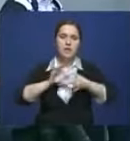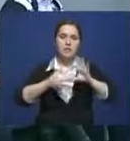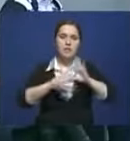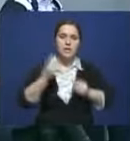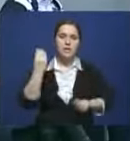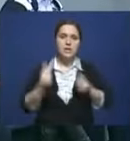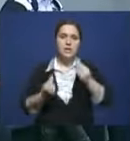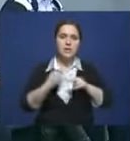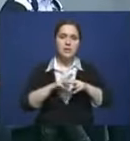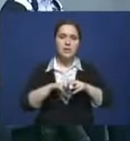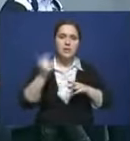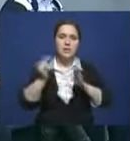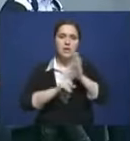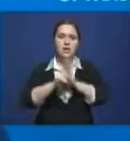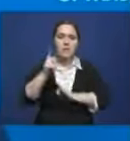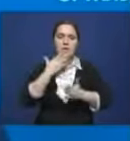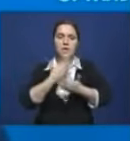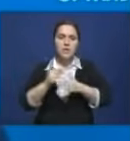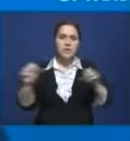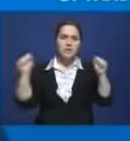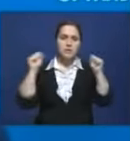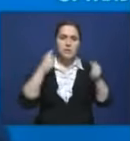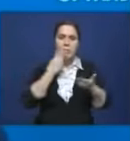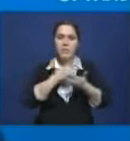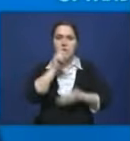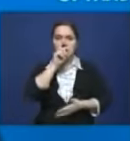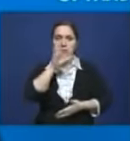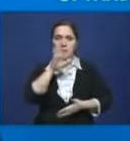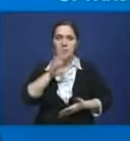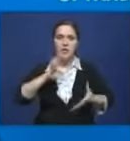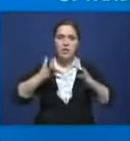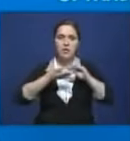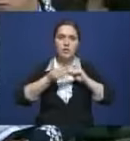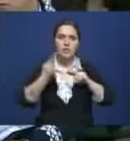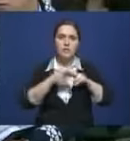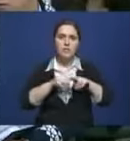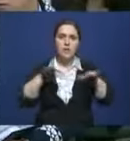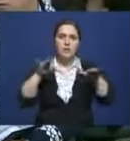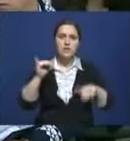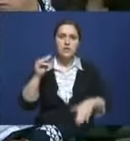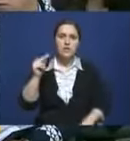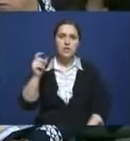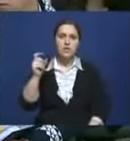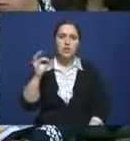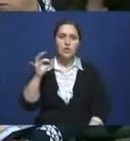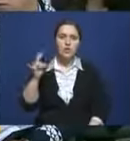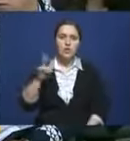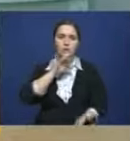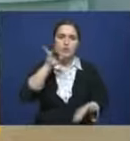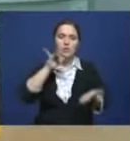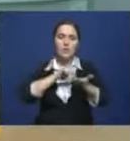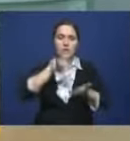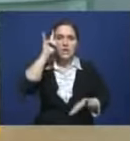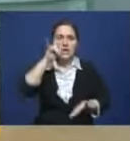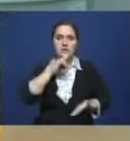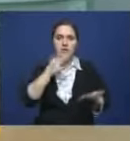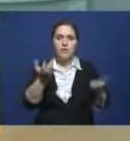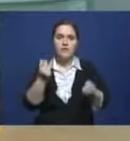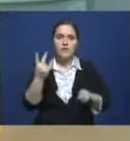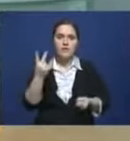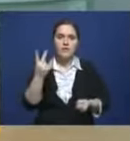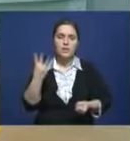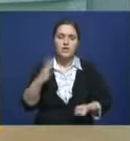последних стартов, где наши спортсмены показали неплохие результаты, азиатские пара-игры в Инчхоне, на которых казахстанцы завоевали 24 медали